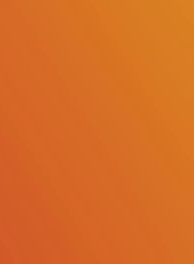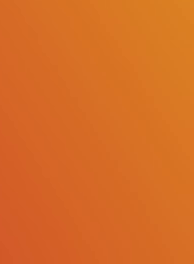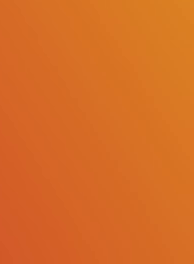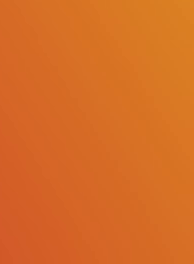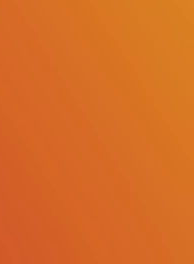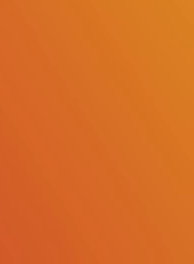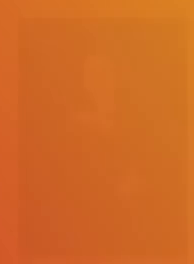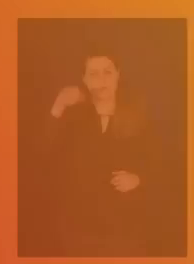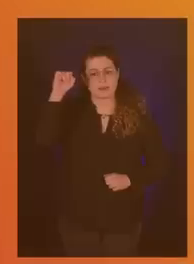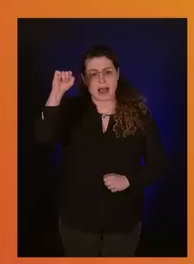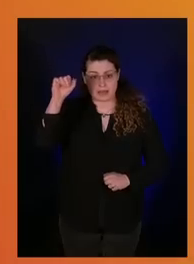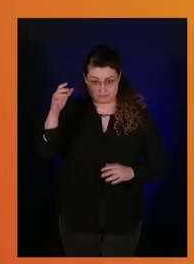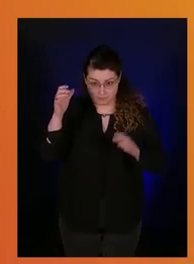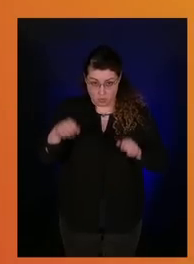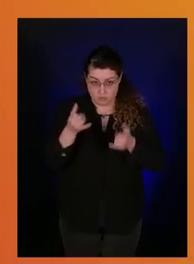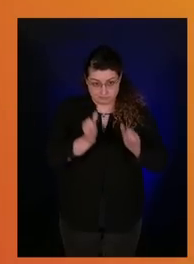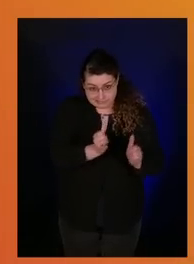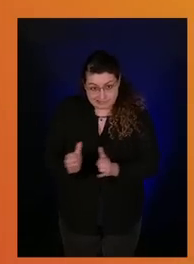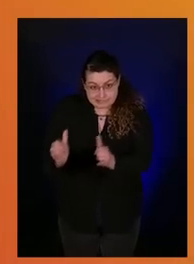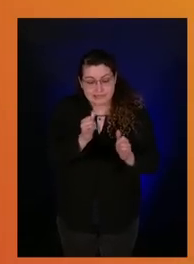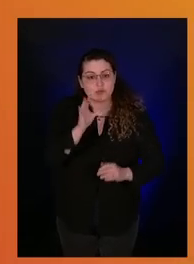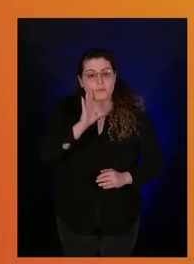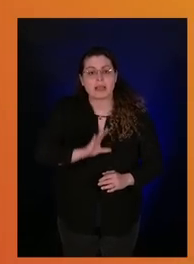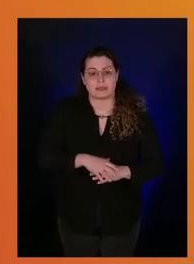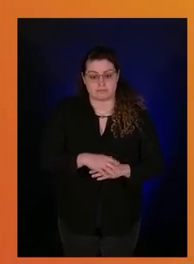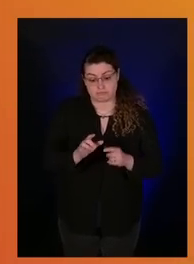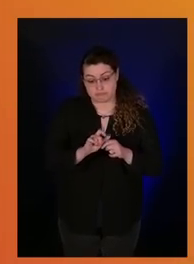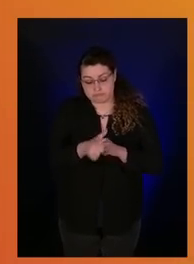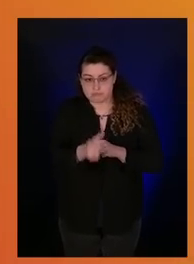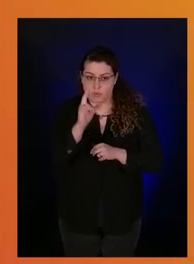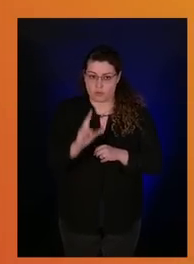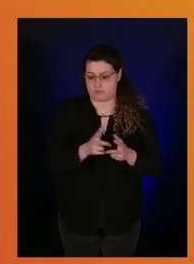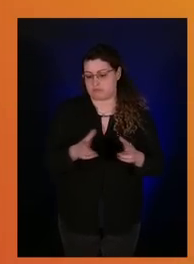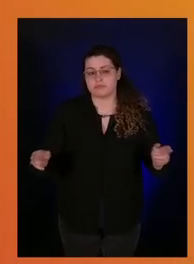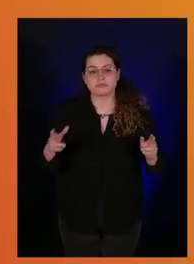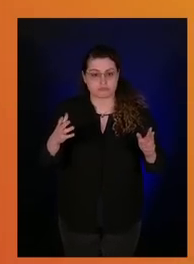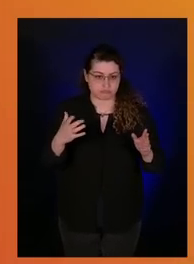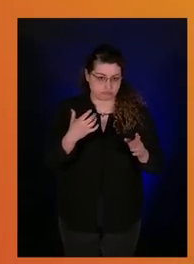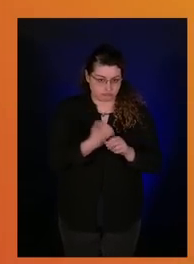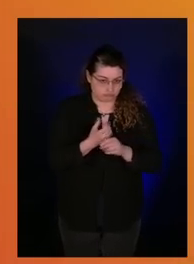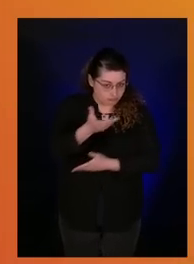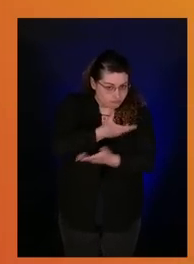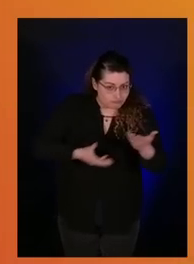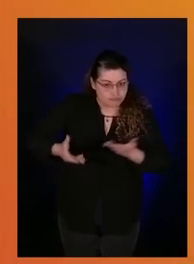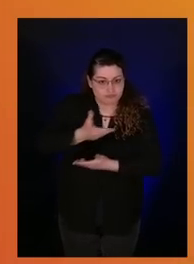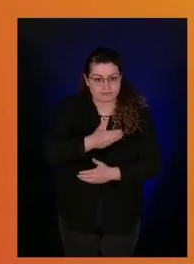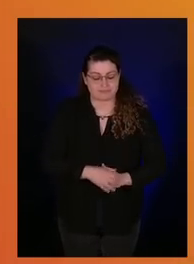Bonjour les camarades, je vous demande de bien vouloir prendre place. On va démarrer notre séance de travail.